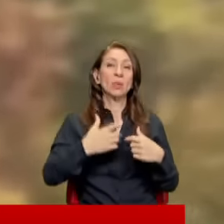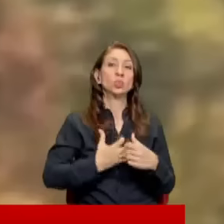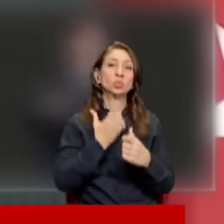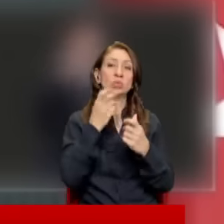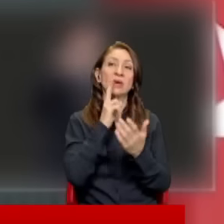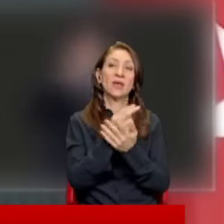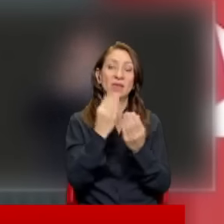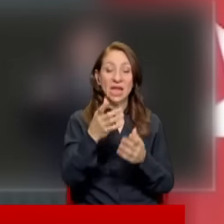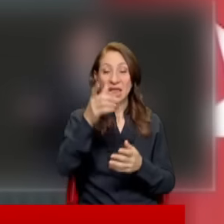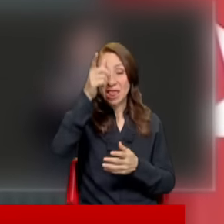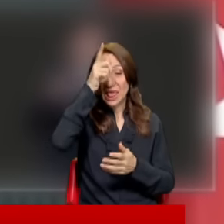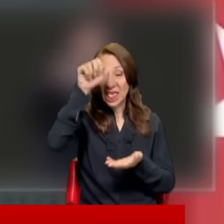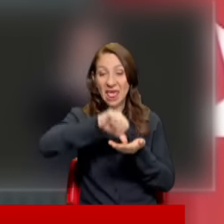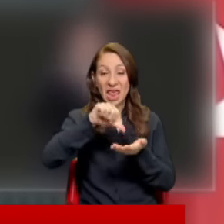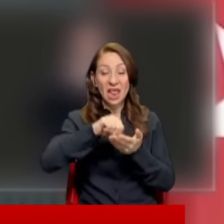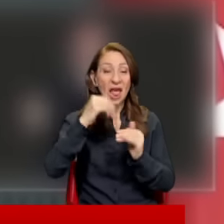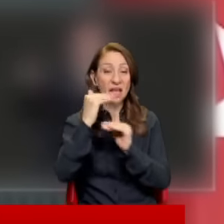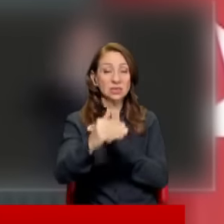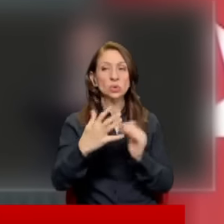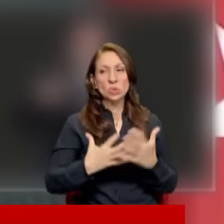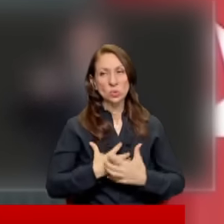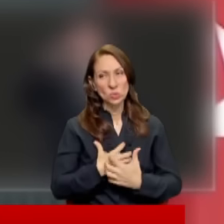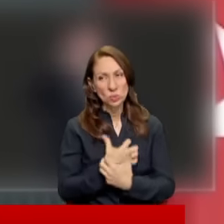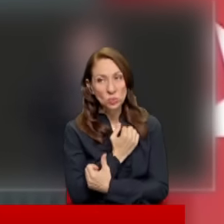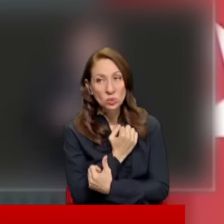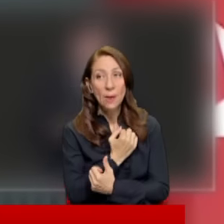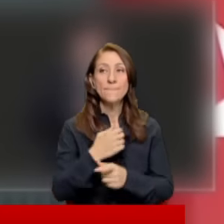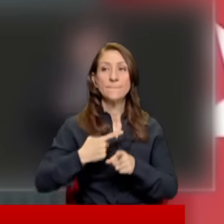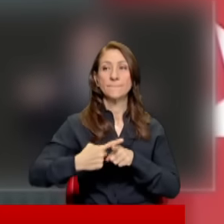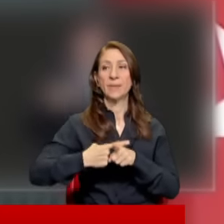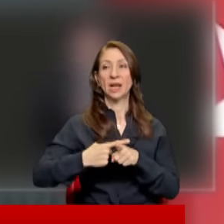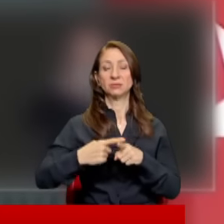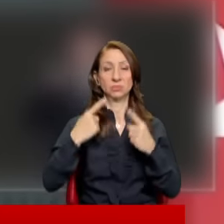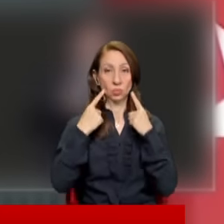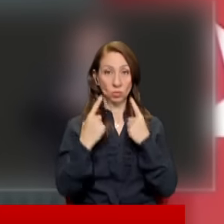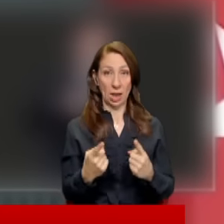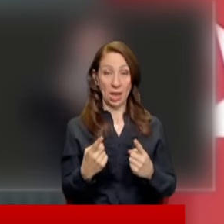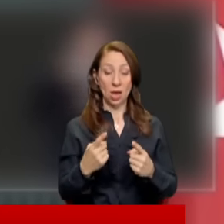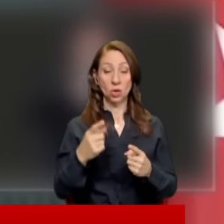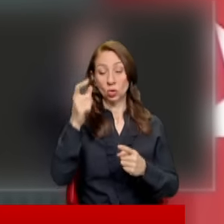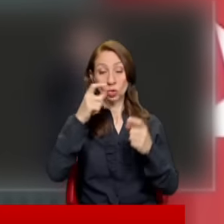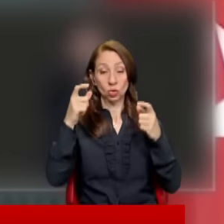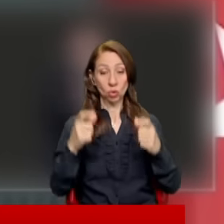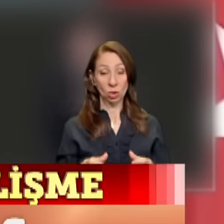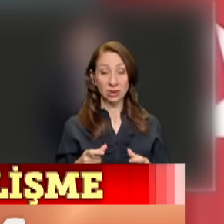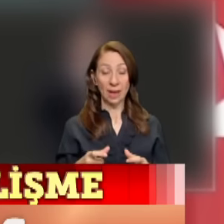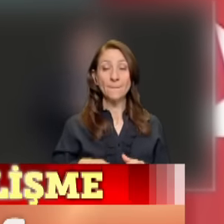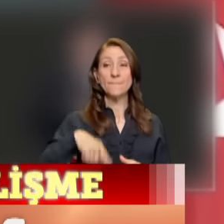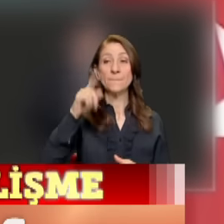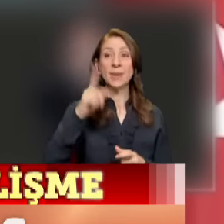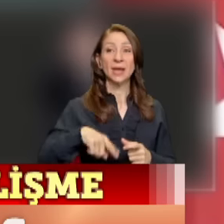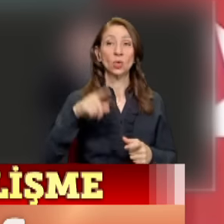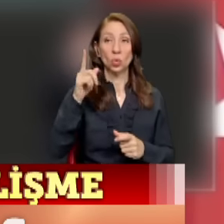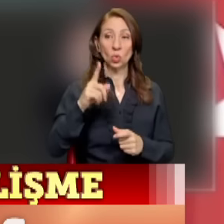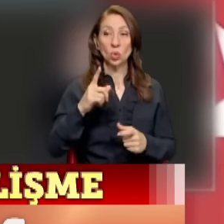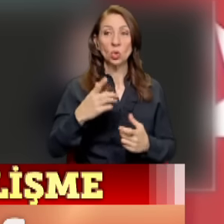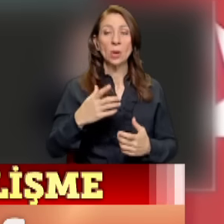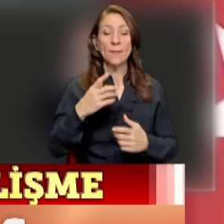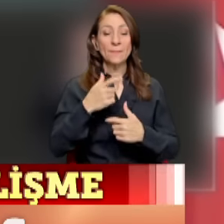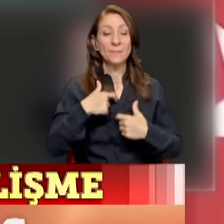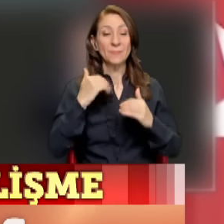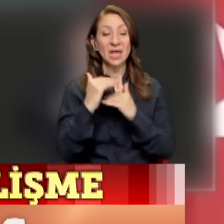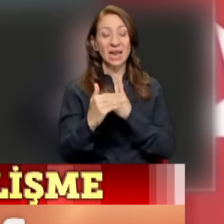il İran halkının yaşadığı derin acıyı paylaşmak üzere ülkemizde bir günlük